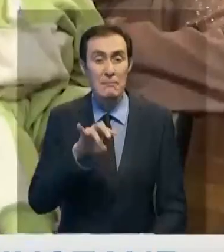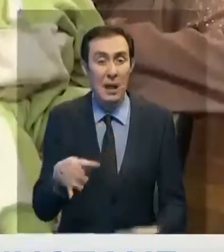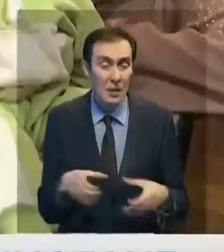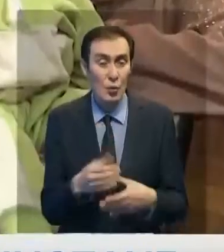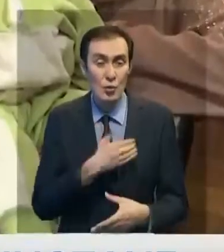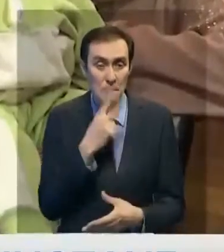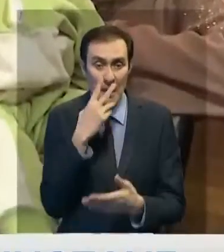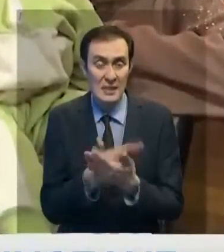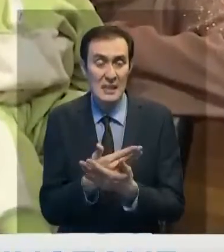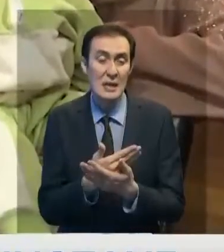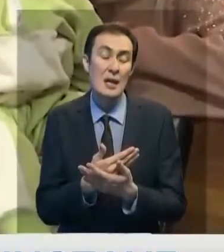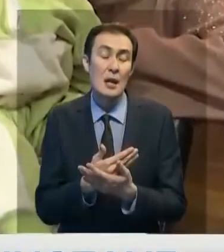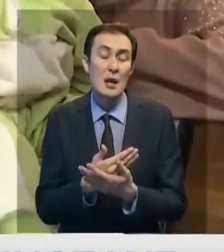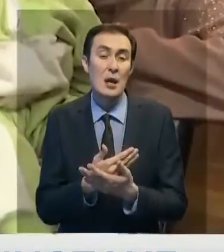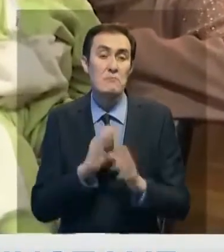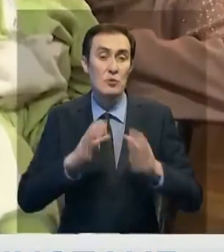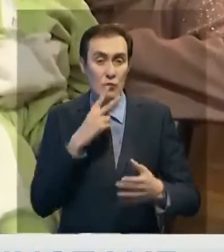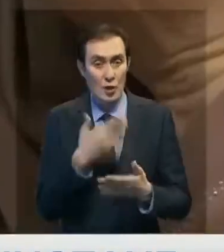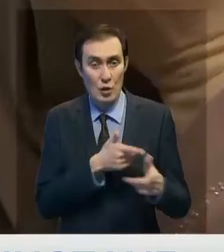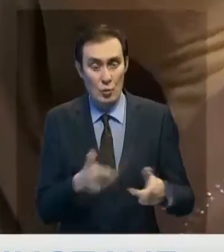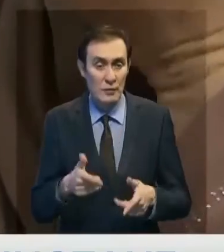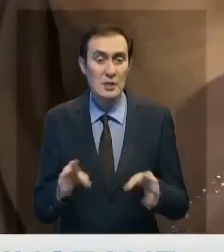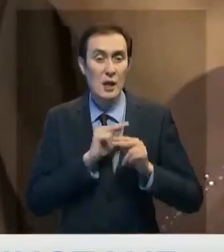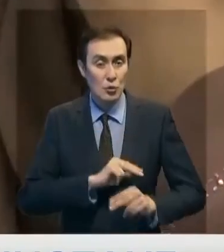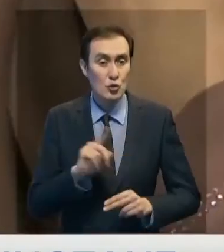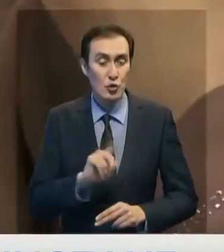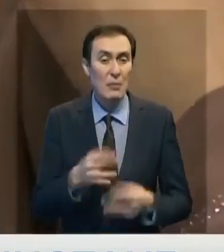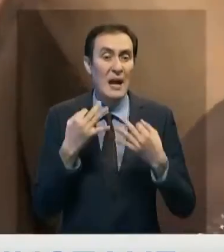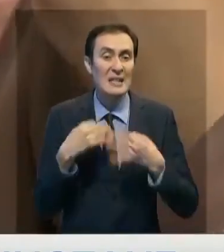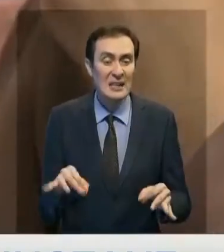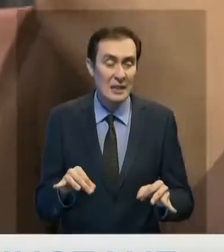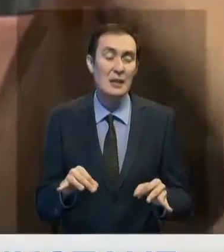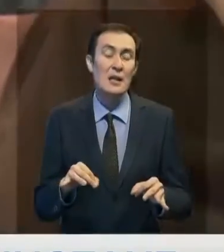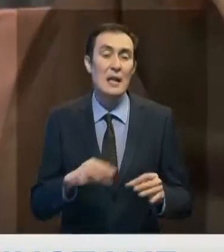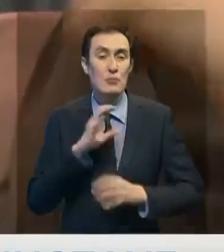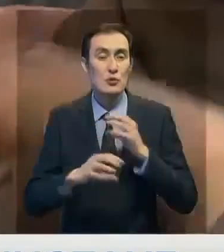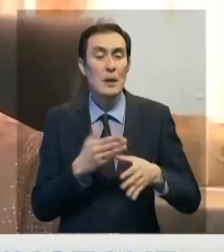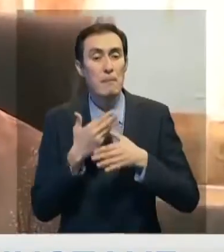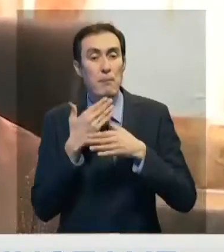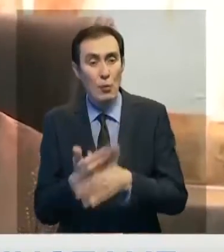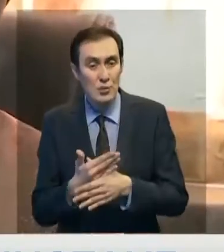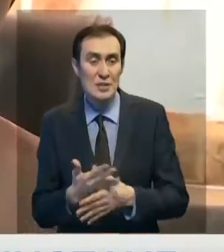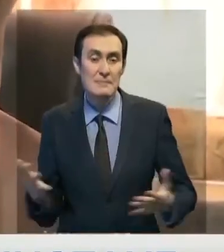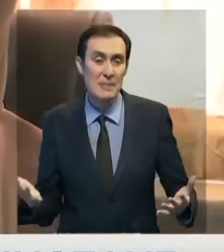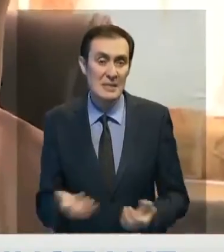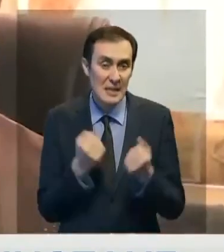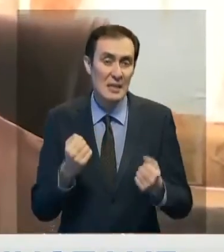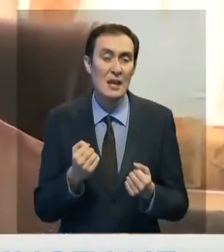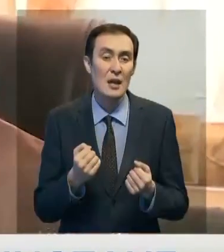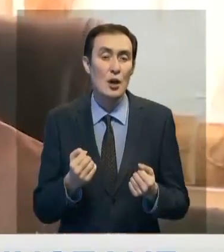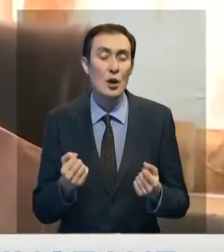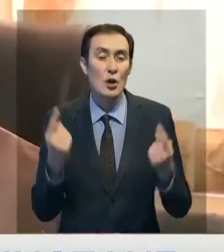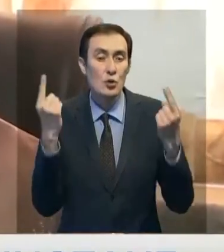талибы хотят показать мировому сообществу свою готовность сотрудничать, чтобы открыть двери для международной помощи, чтобы